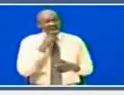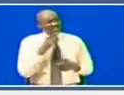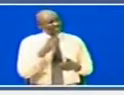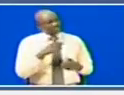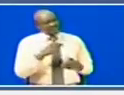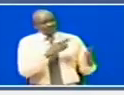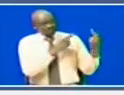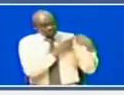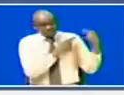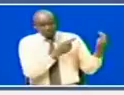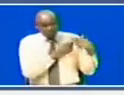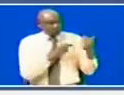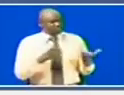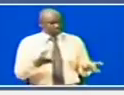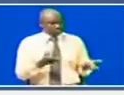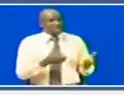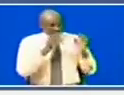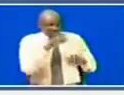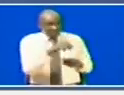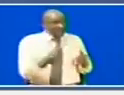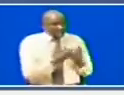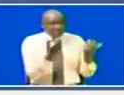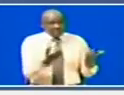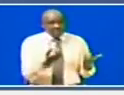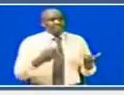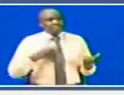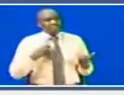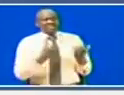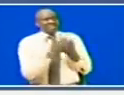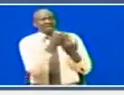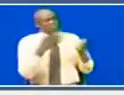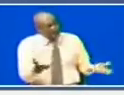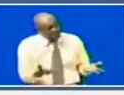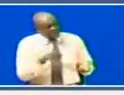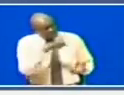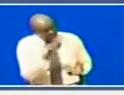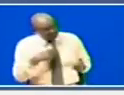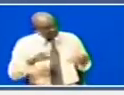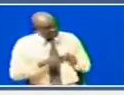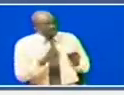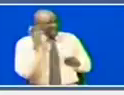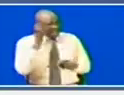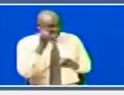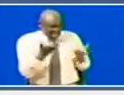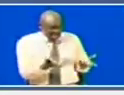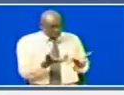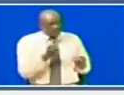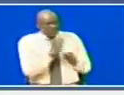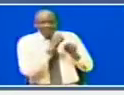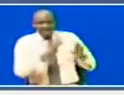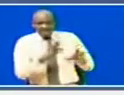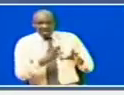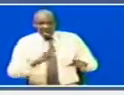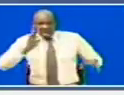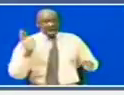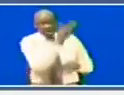majukumu yake ndio sasa yanapungua. Sema kama unafanya hivyo, basi kuna haja gani nikushughulikie, nikutunze kama yai, nikutunze kama malkia? Fuck off.